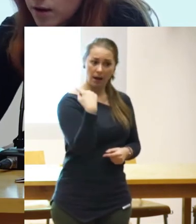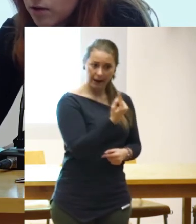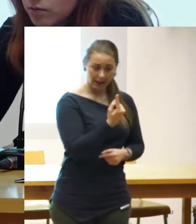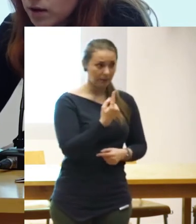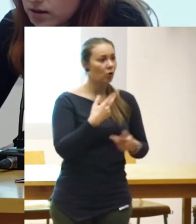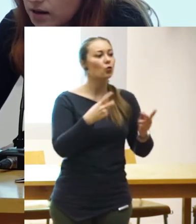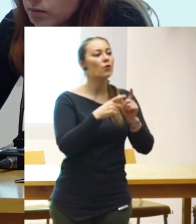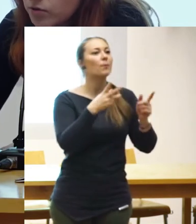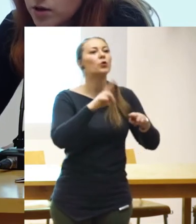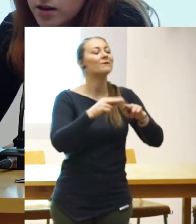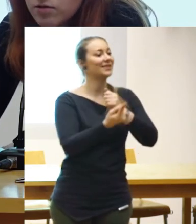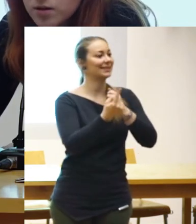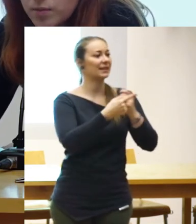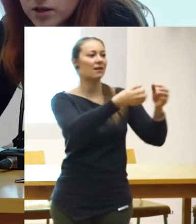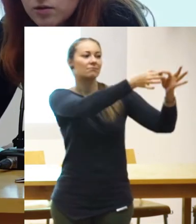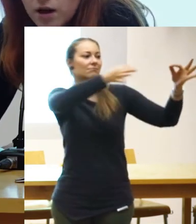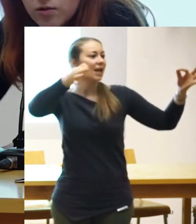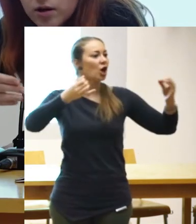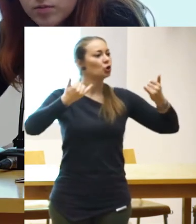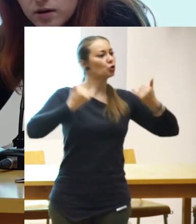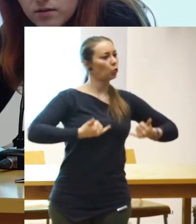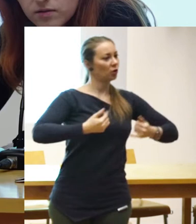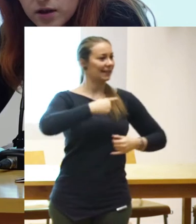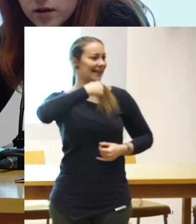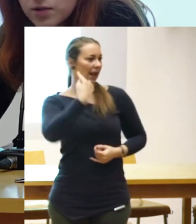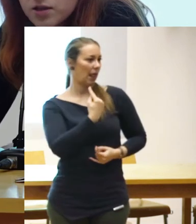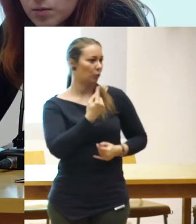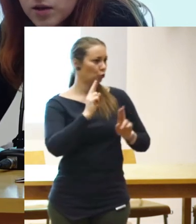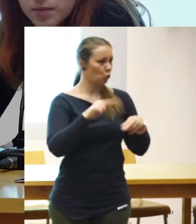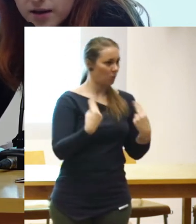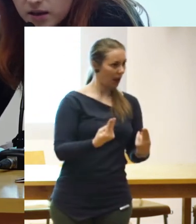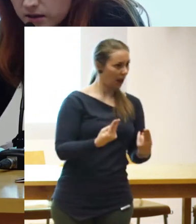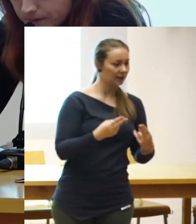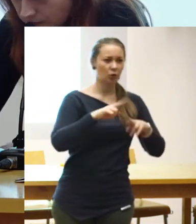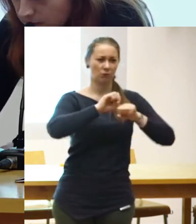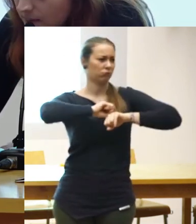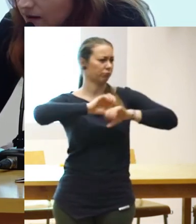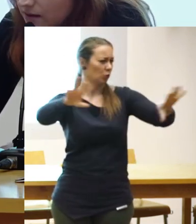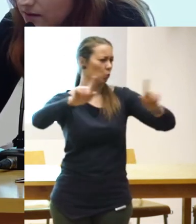současného mladého umělce, protože taky to třeba prezentováno jakoby v nějakých mainstreamových médiích,